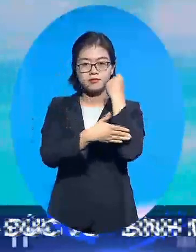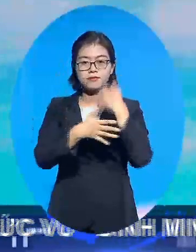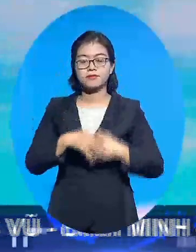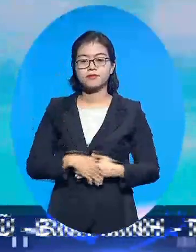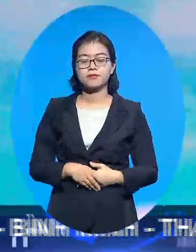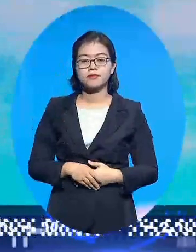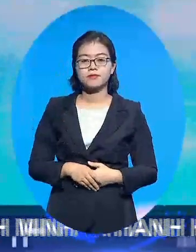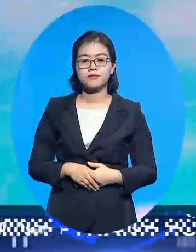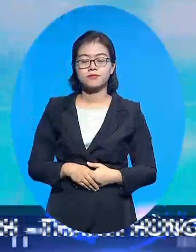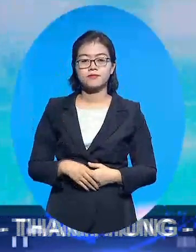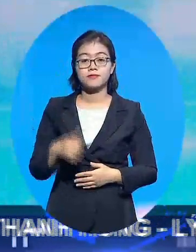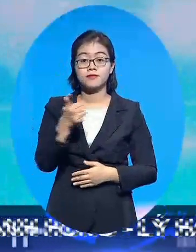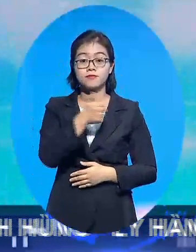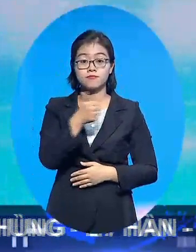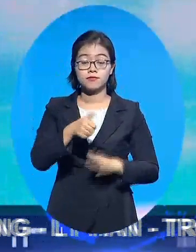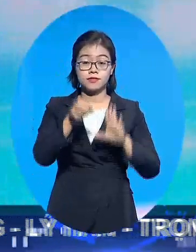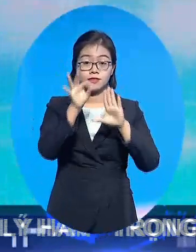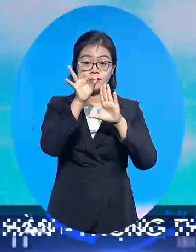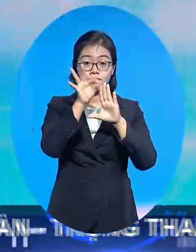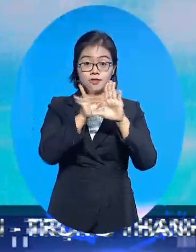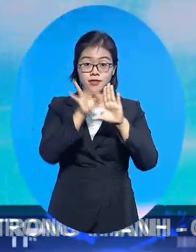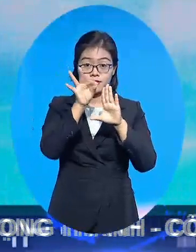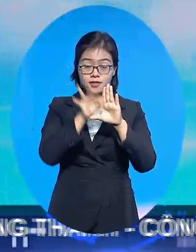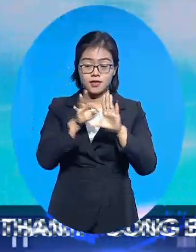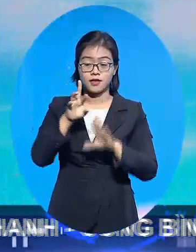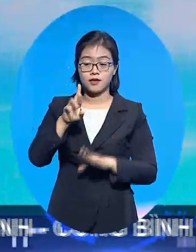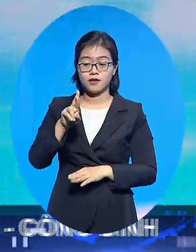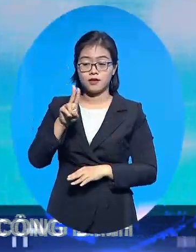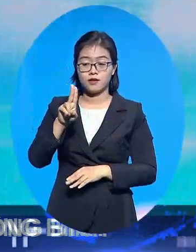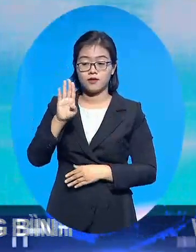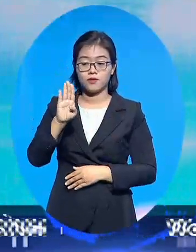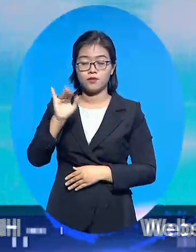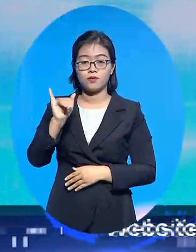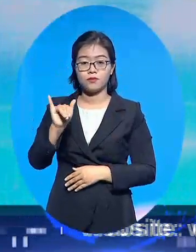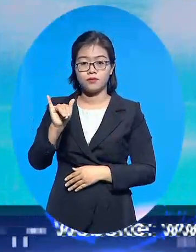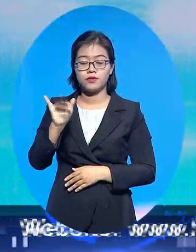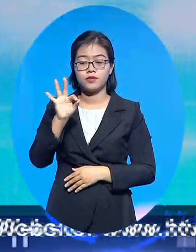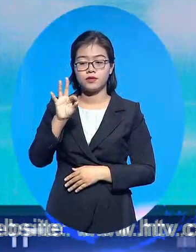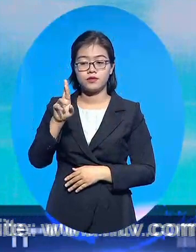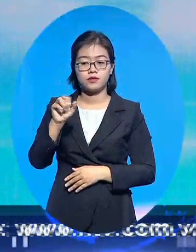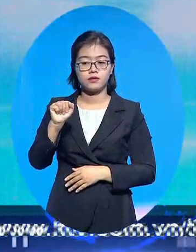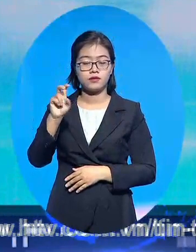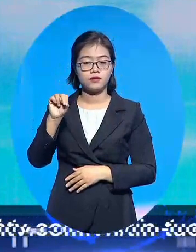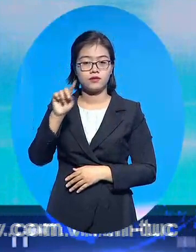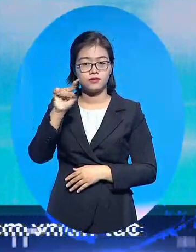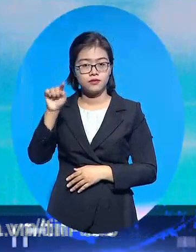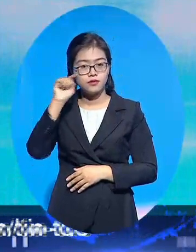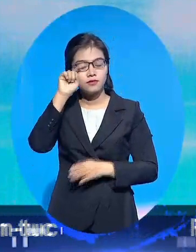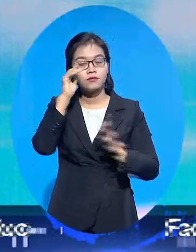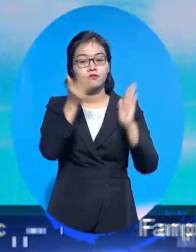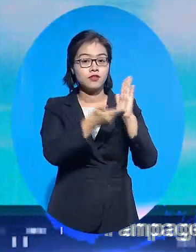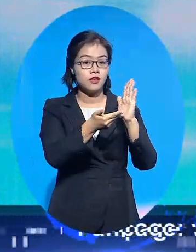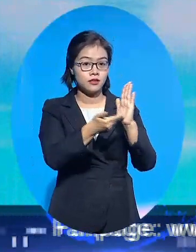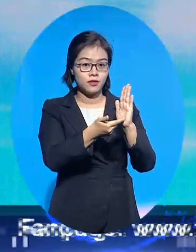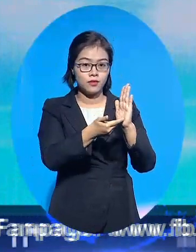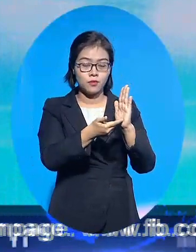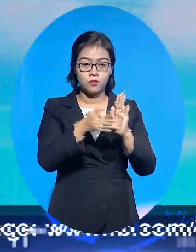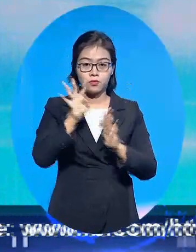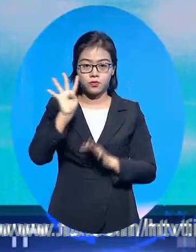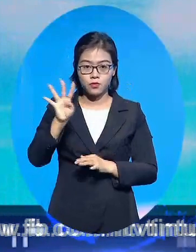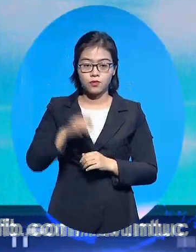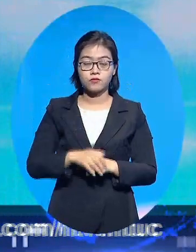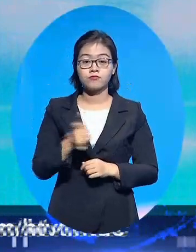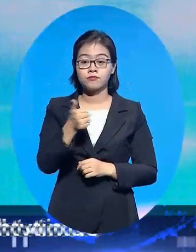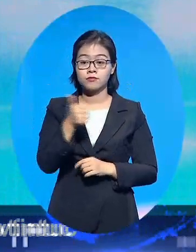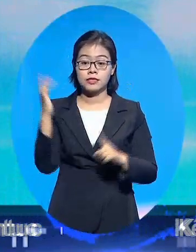nhà thiết kế Ruby trần gây chú ý khi ra mắt cùng lúc 4 bộ sưu tập mới đem diễn quy tụ nhiều người đẹp nổi tiếng như là